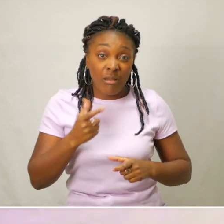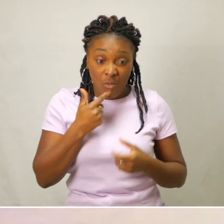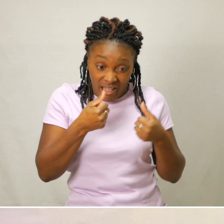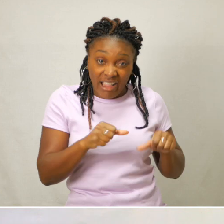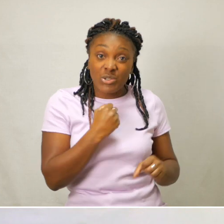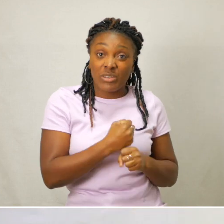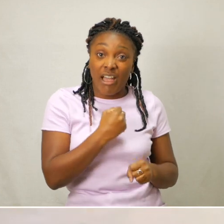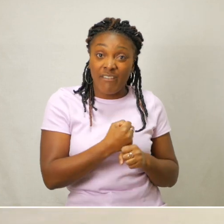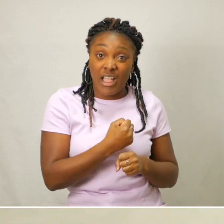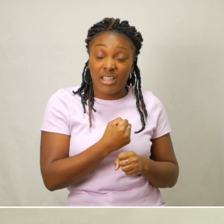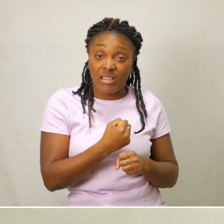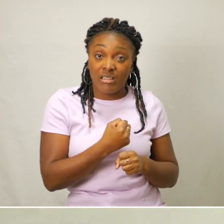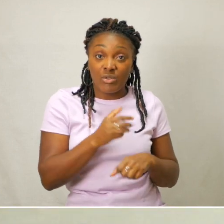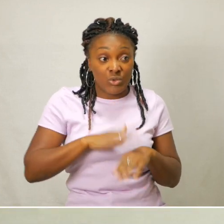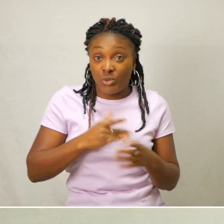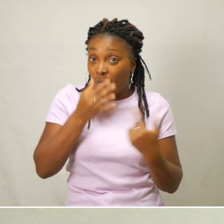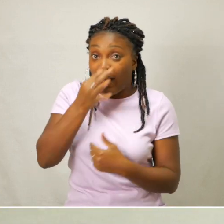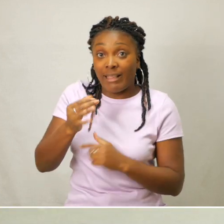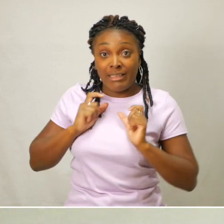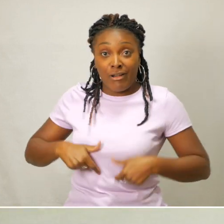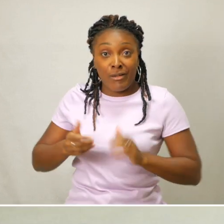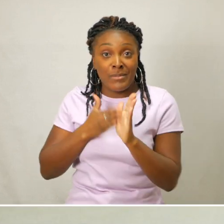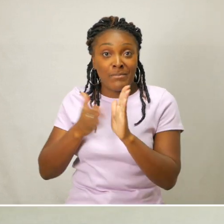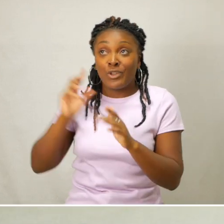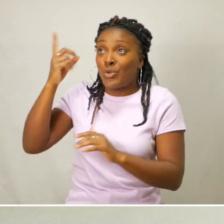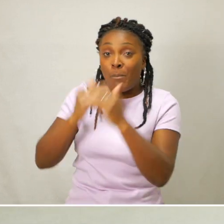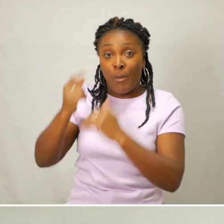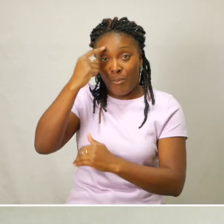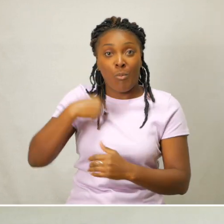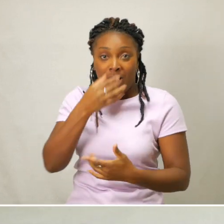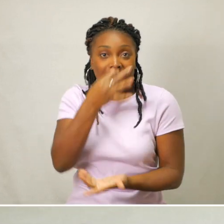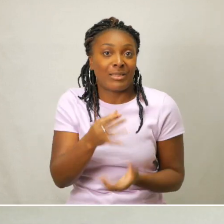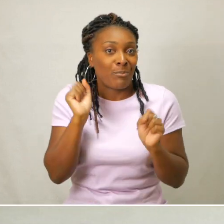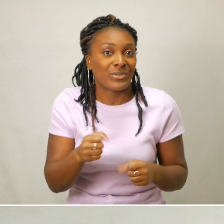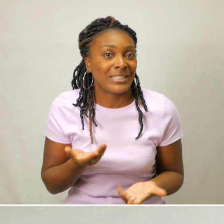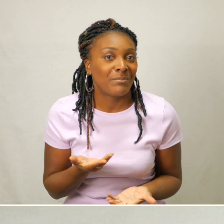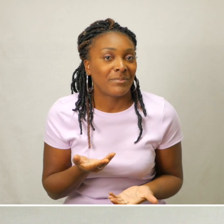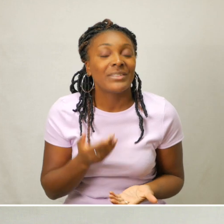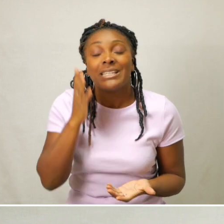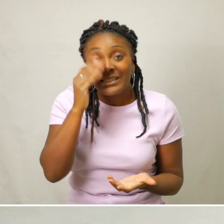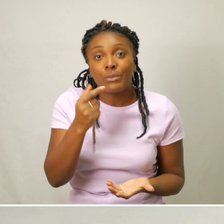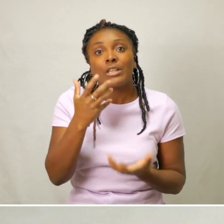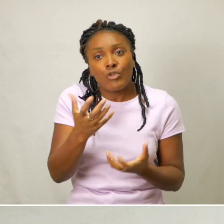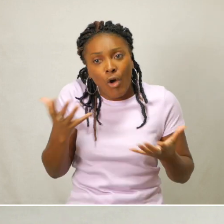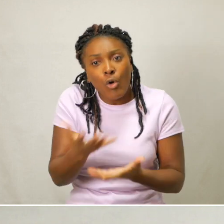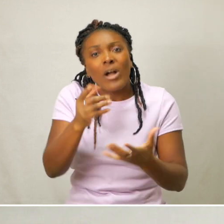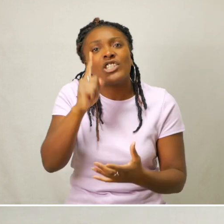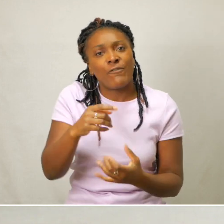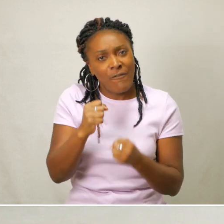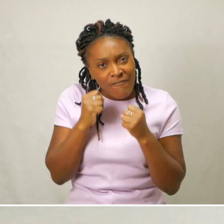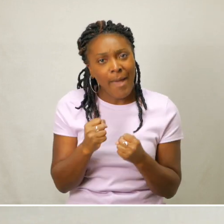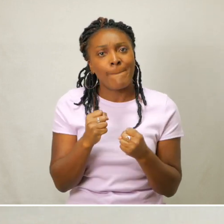là aujourd'hui. Et j'aurais raté sûrement une partie du plan de Dieu pour ma vie. Et j'aimerais vraiment t'encourager à être ferme dans ce que tu as reçu de